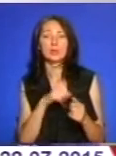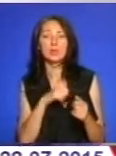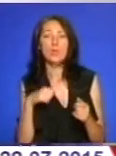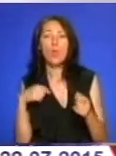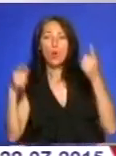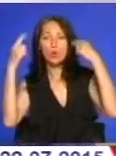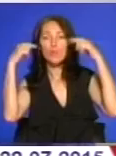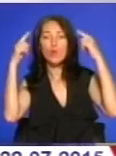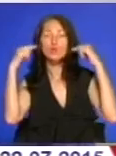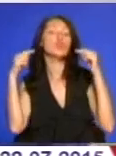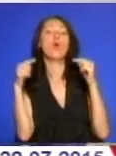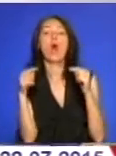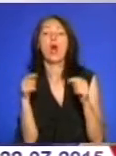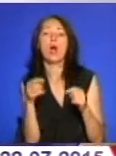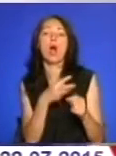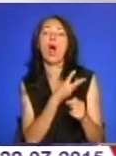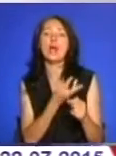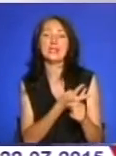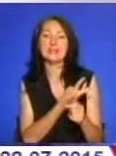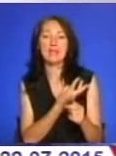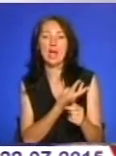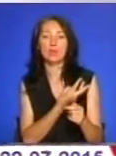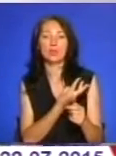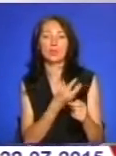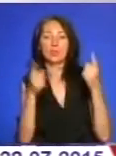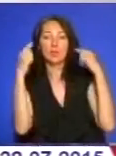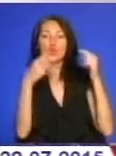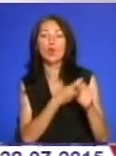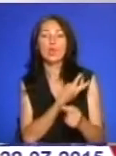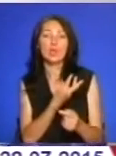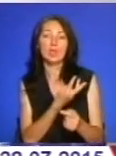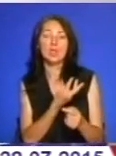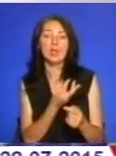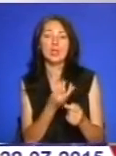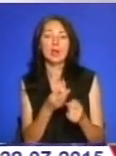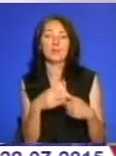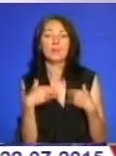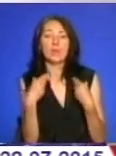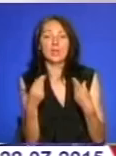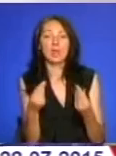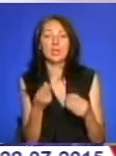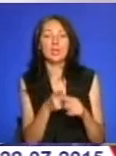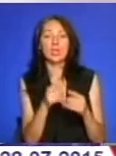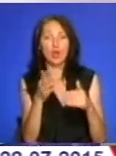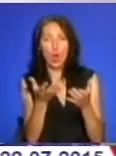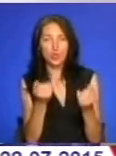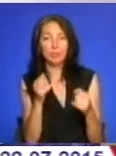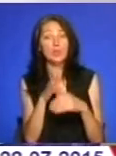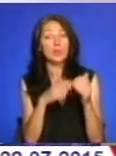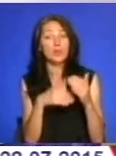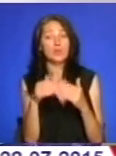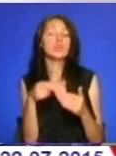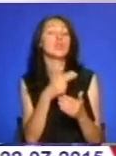творчого екстазу, творчого натхнення, яке отримували професійні